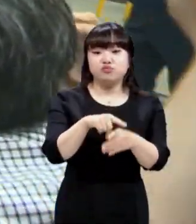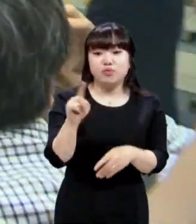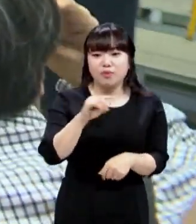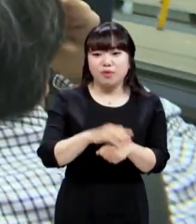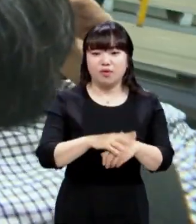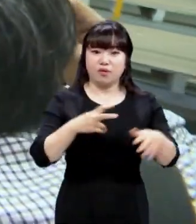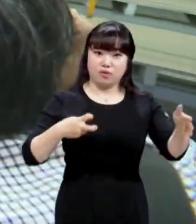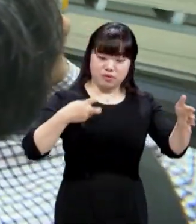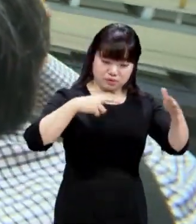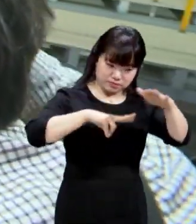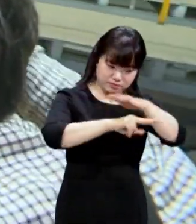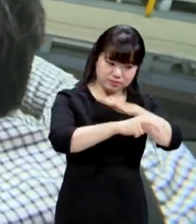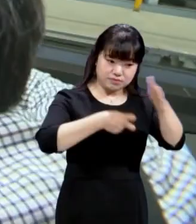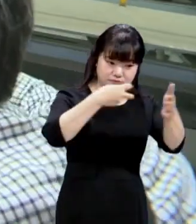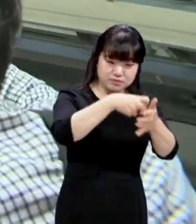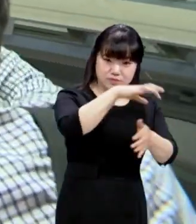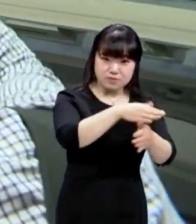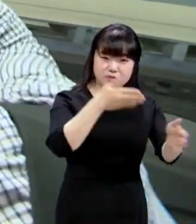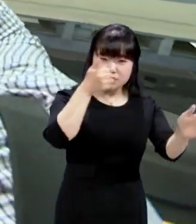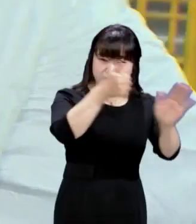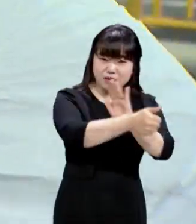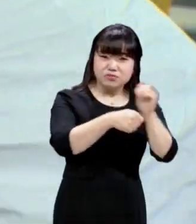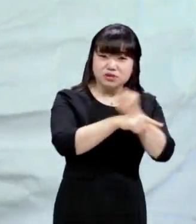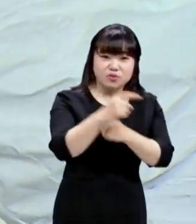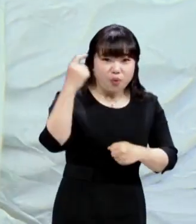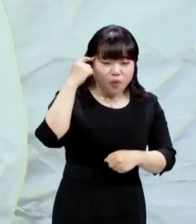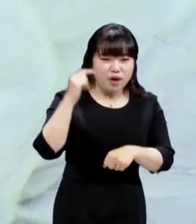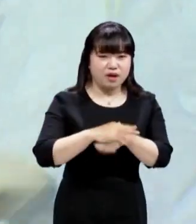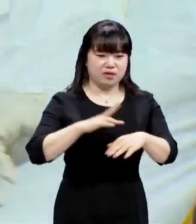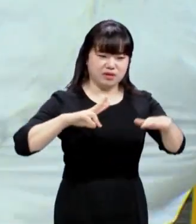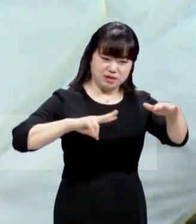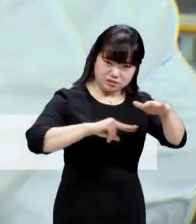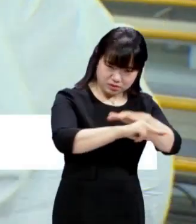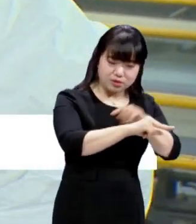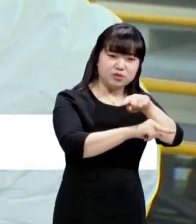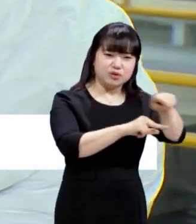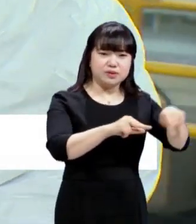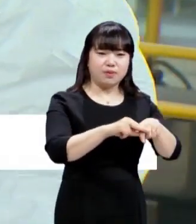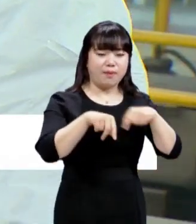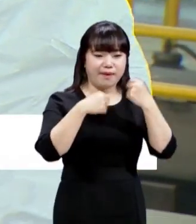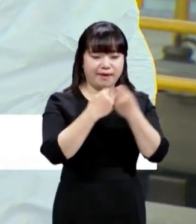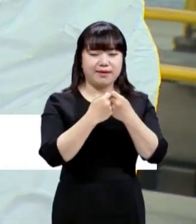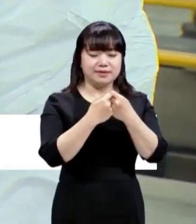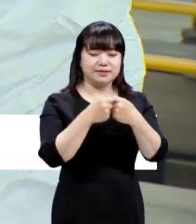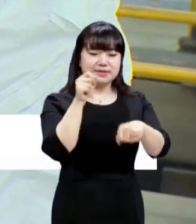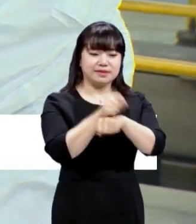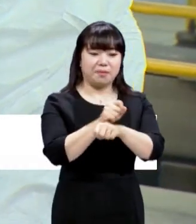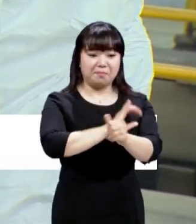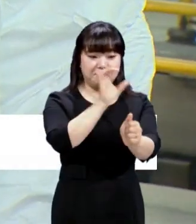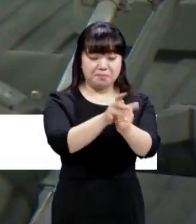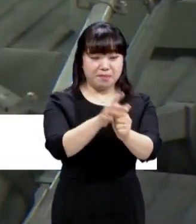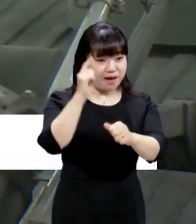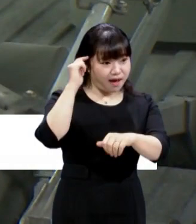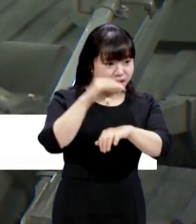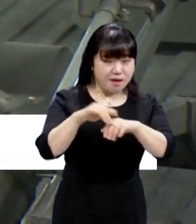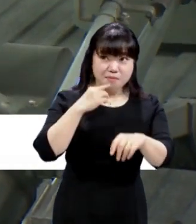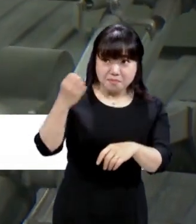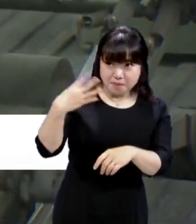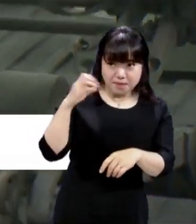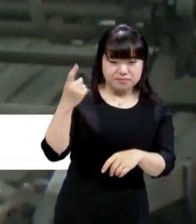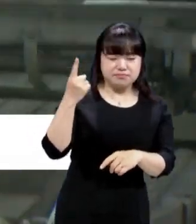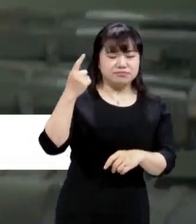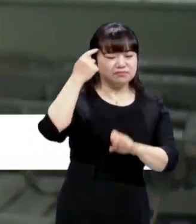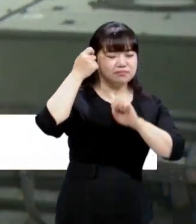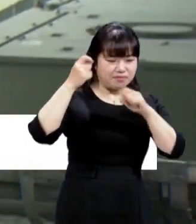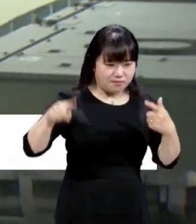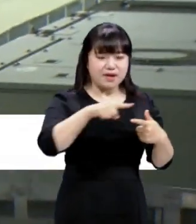차량기지 를 찾은 것은 현 정부의 철도민영화 반대 메시지를 전 암과 함께 음지에서 고생하는 군자